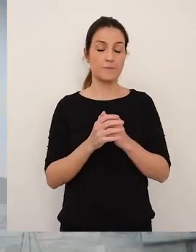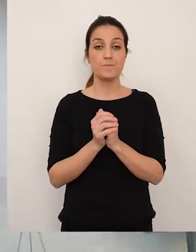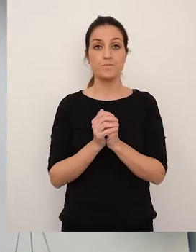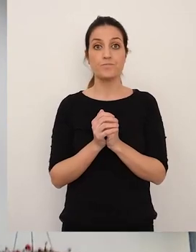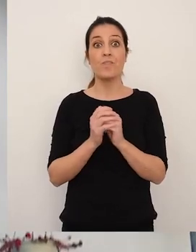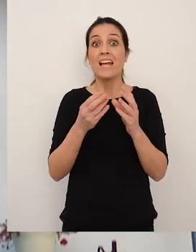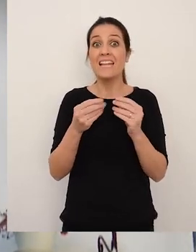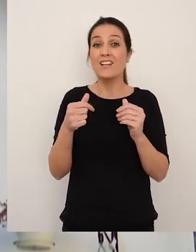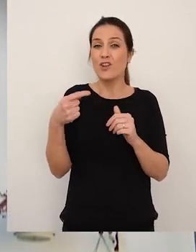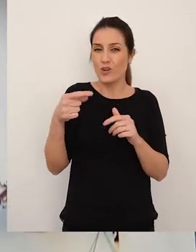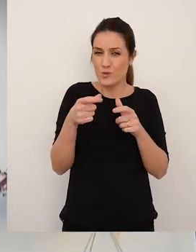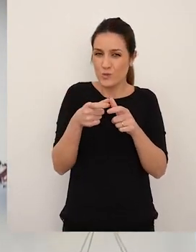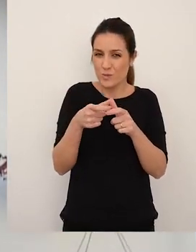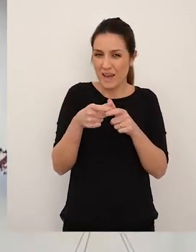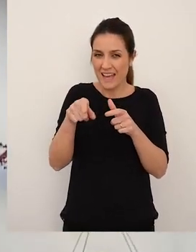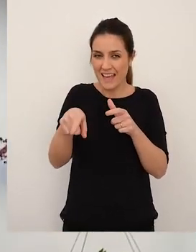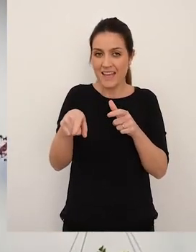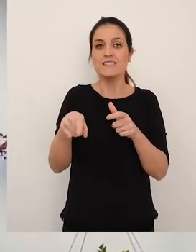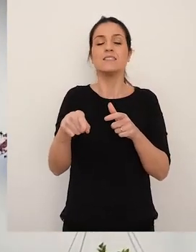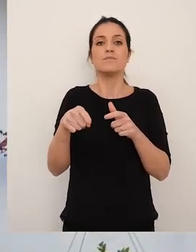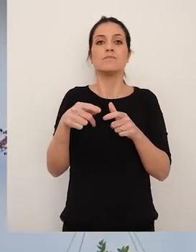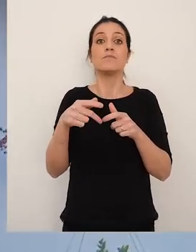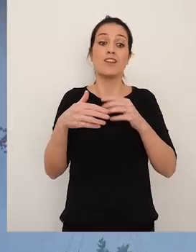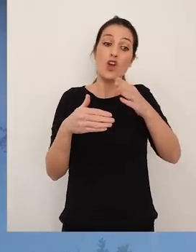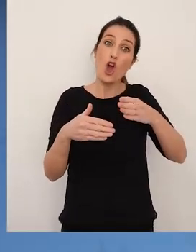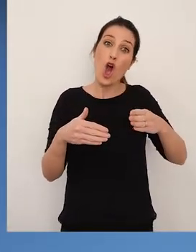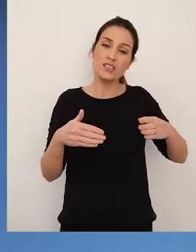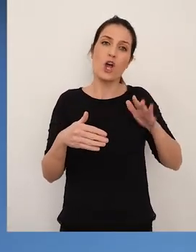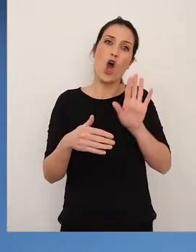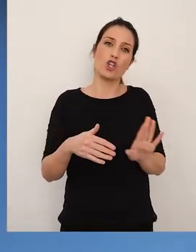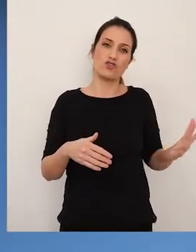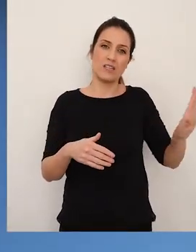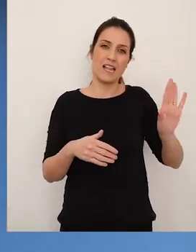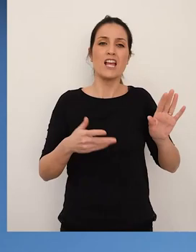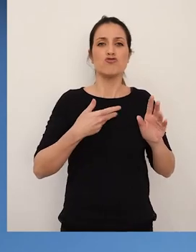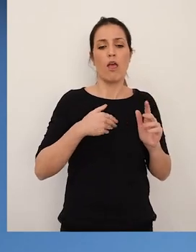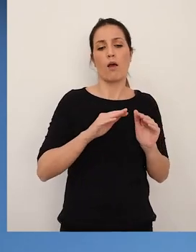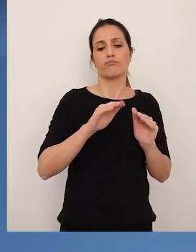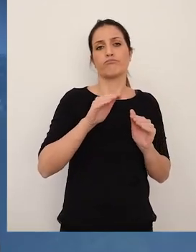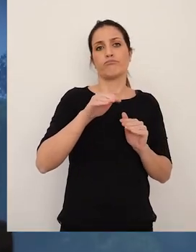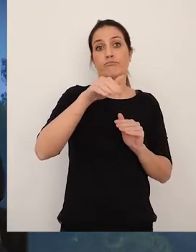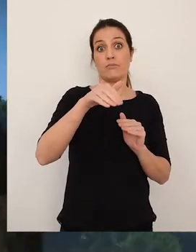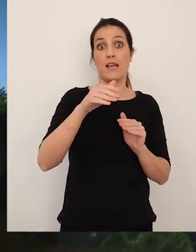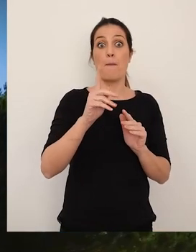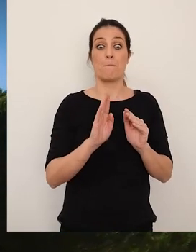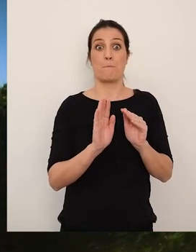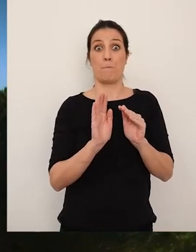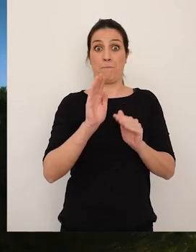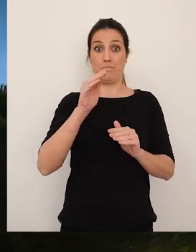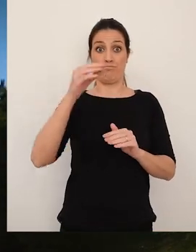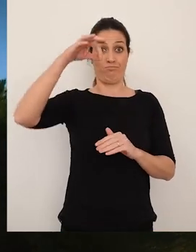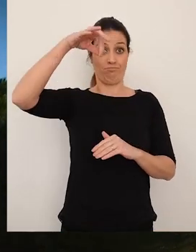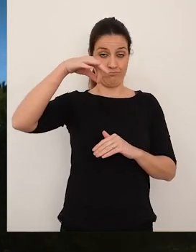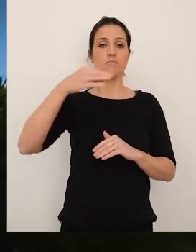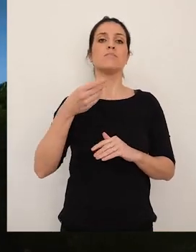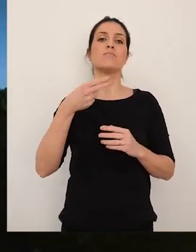Il suo territorio, situato sul lato occidentale della costa del Salento, è tratteggiato da lievi alture, il cui punto più alto è conosciuto come